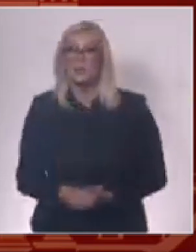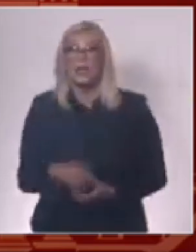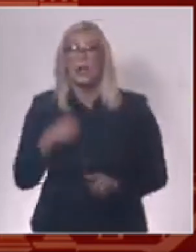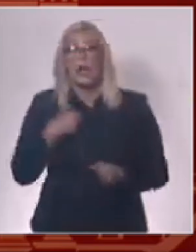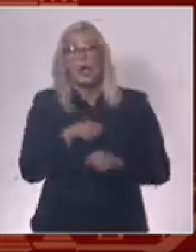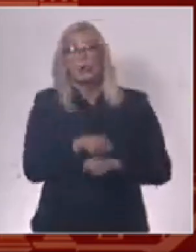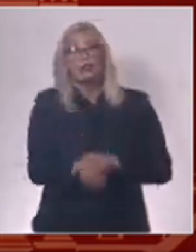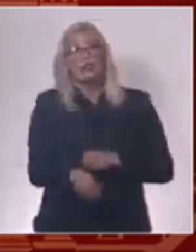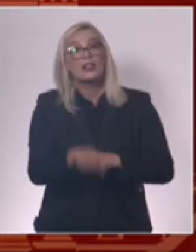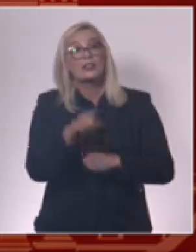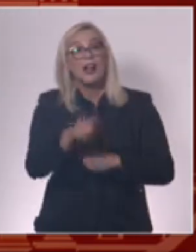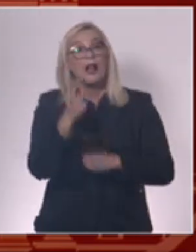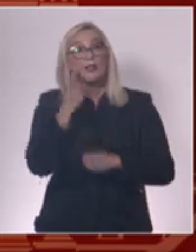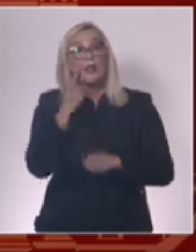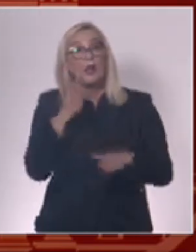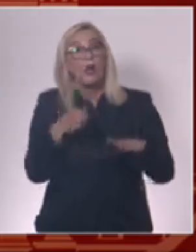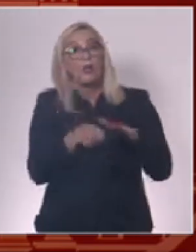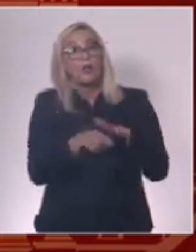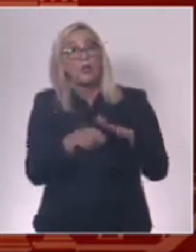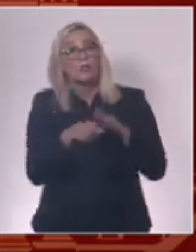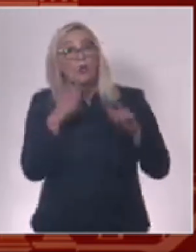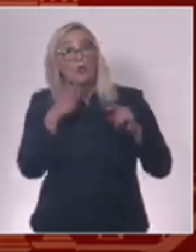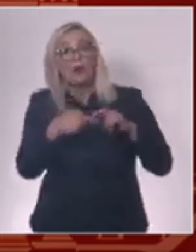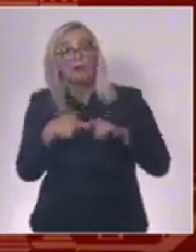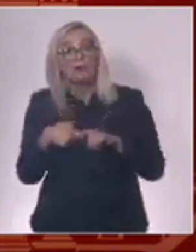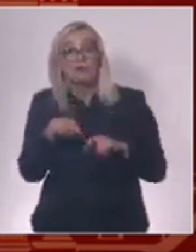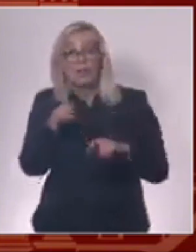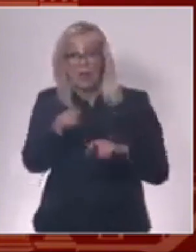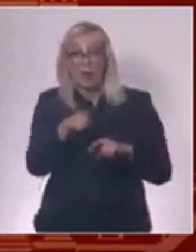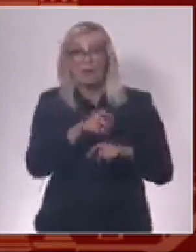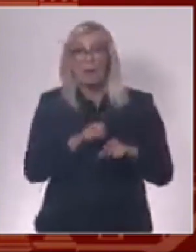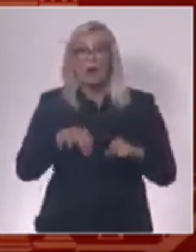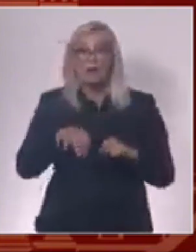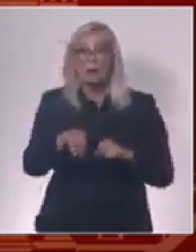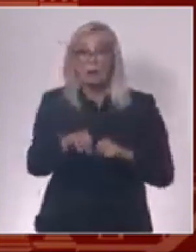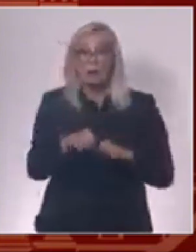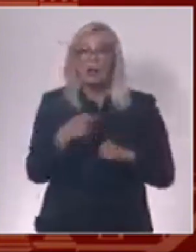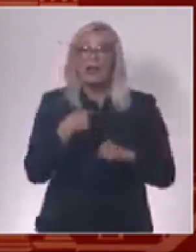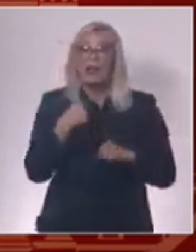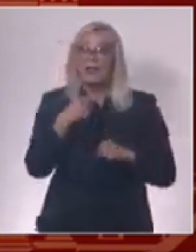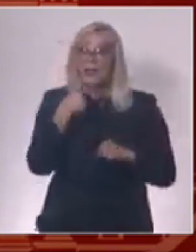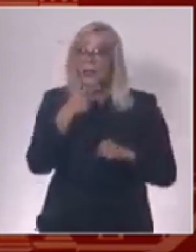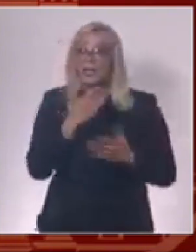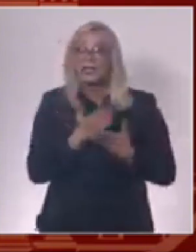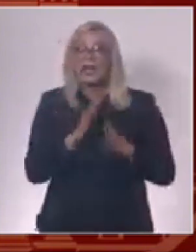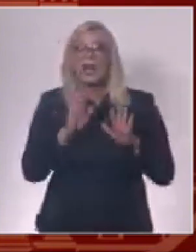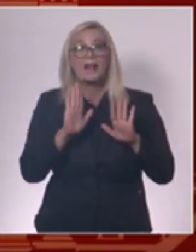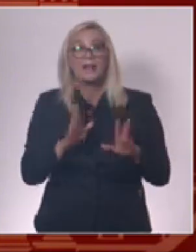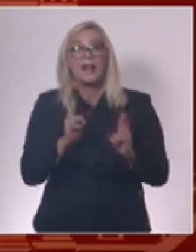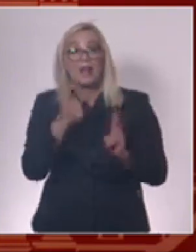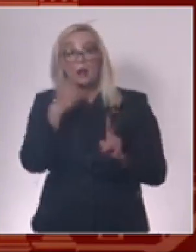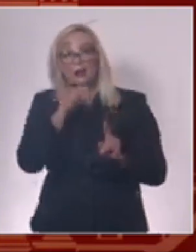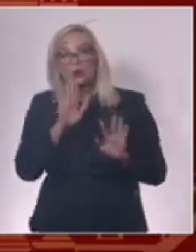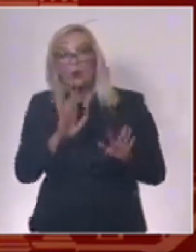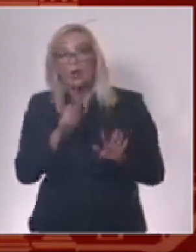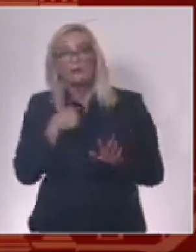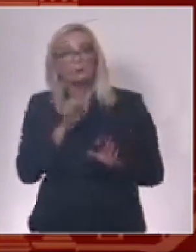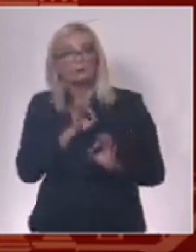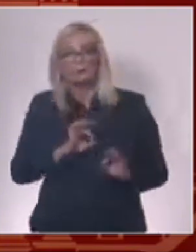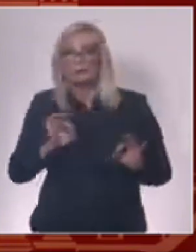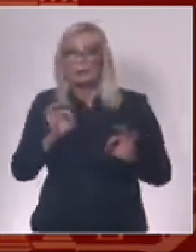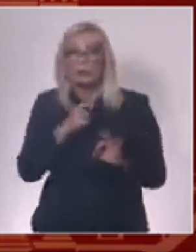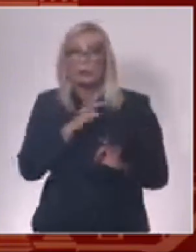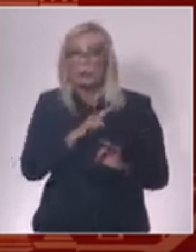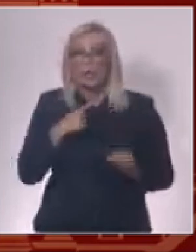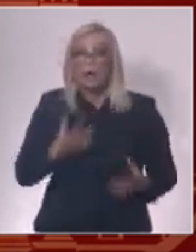жртва на обид за подкуп поврзан за тој проект, јас кажав дека ваков каков што е, никогаш нема